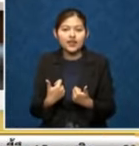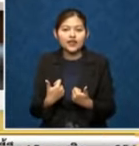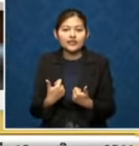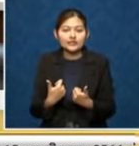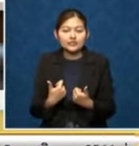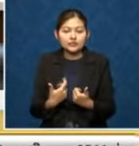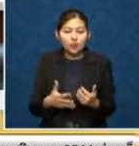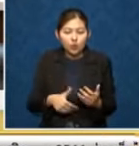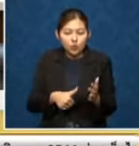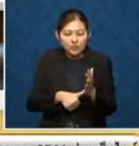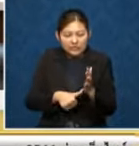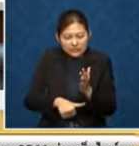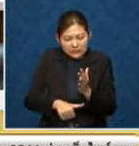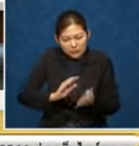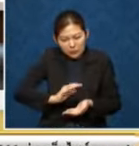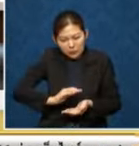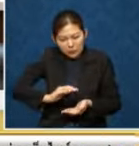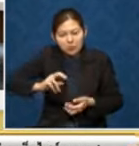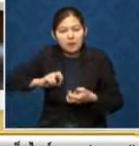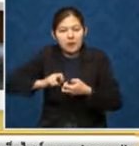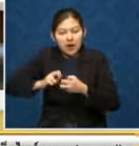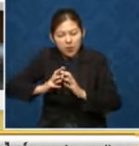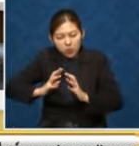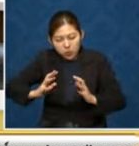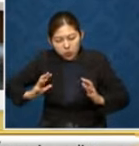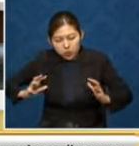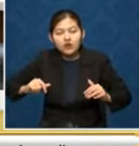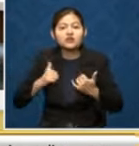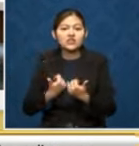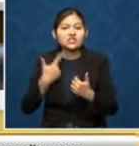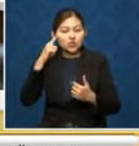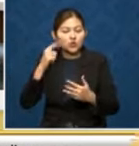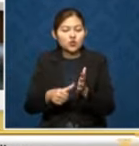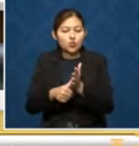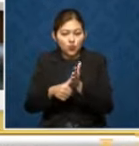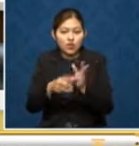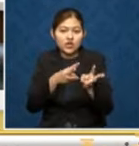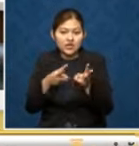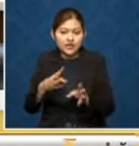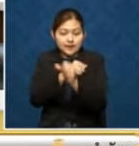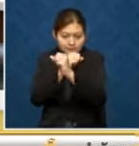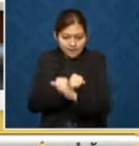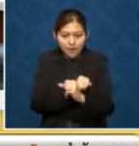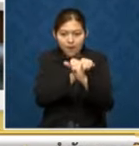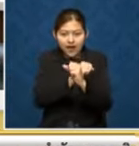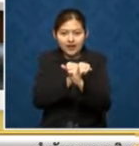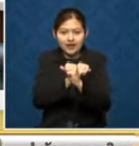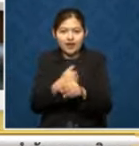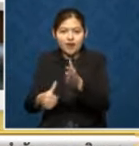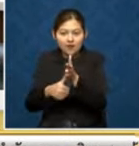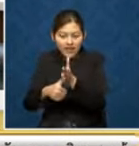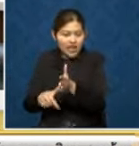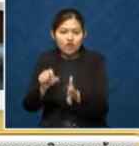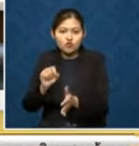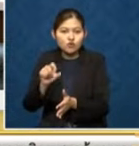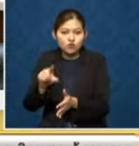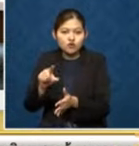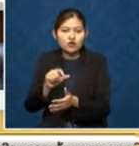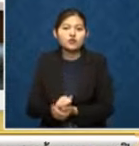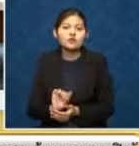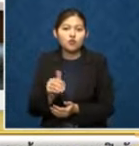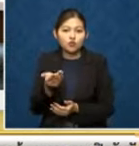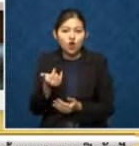จะระเบิดเต็มทีแล้วครับจึงจำเป็นต้องเร่งป้องกันเร่งควบคุมและเร่งกู้ระเบิดเิดลูกนี้โดยเร็วที่สุด